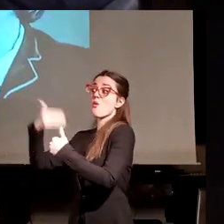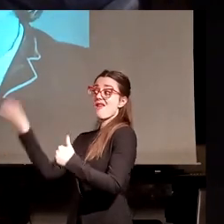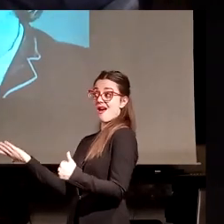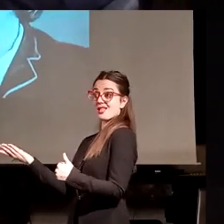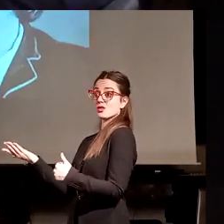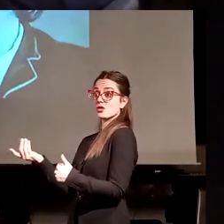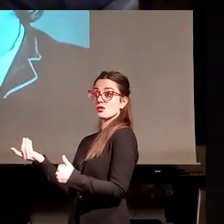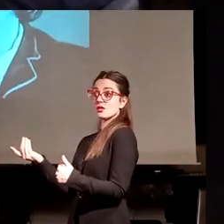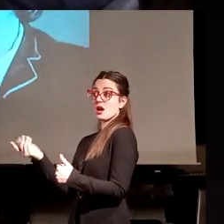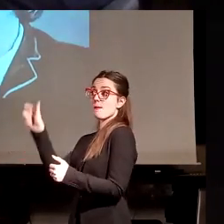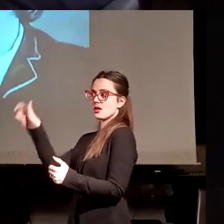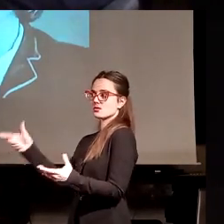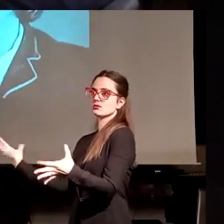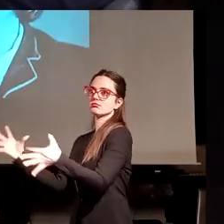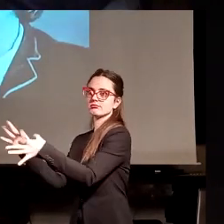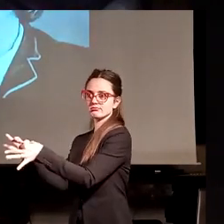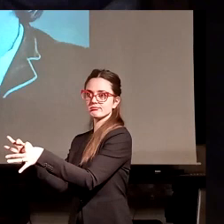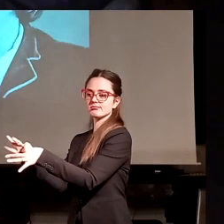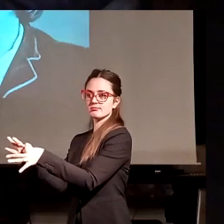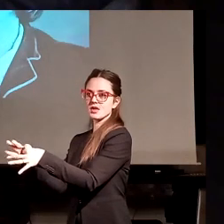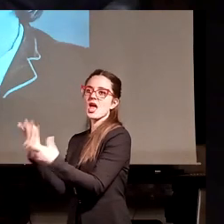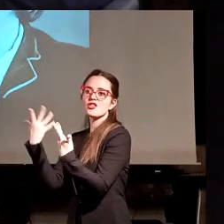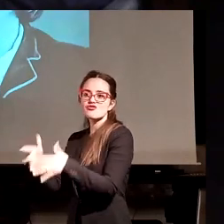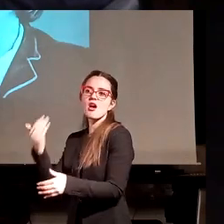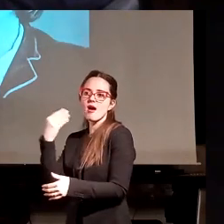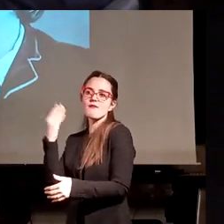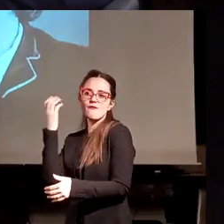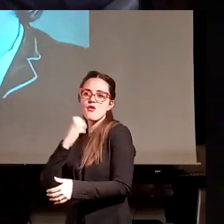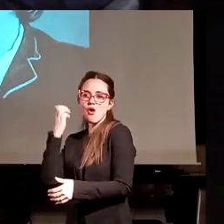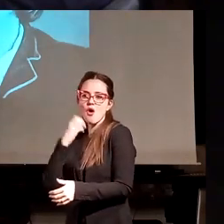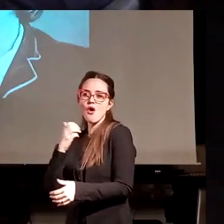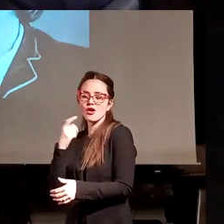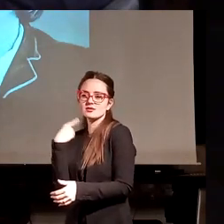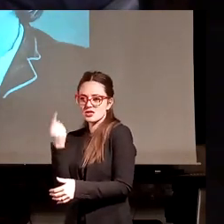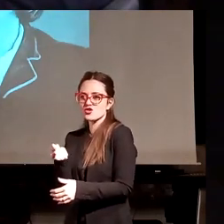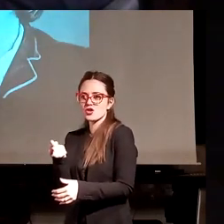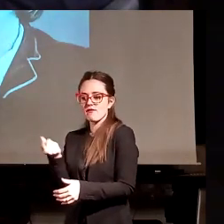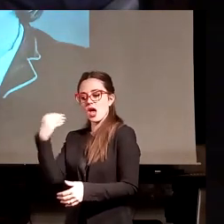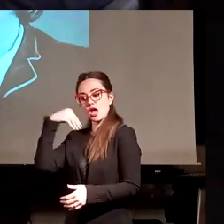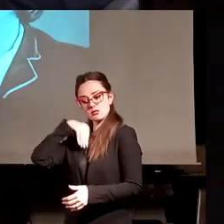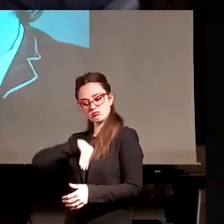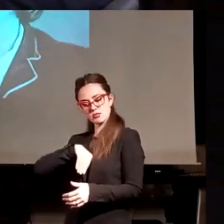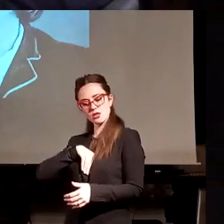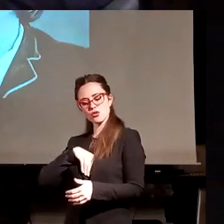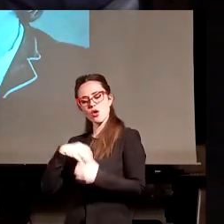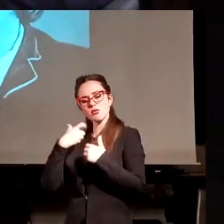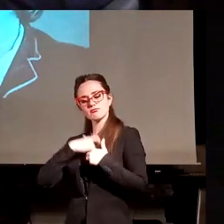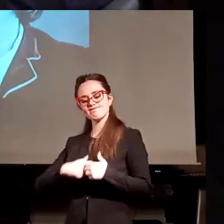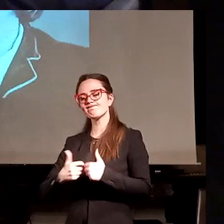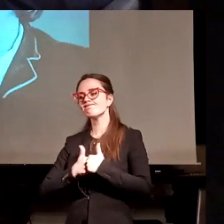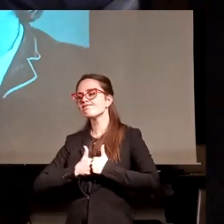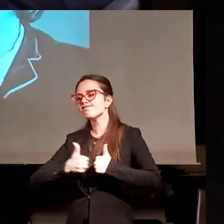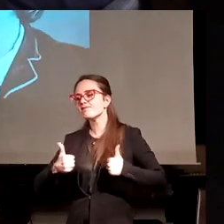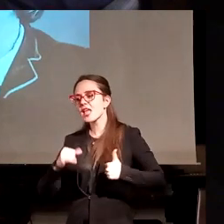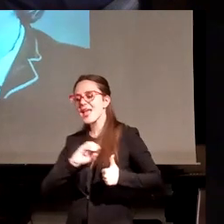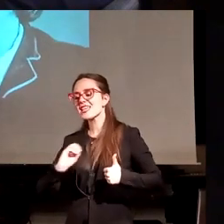ovviamente questo molto prima di freud è il tema di qualcosa che io dentro un altro me stesso un altro io